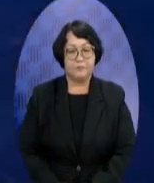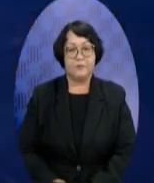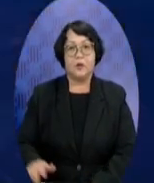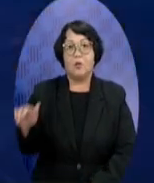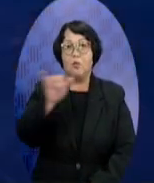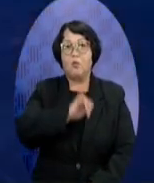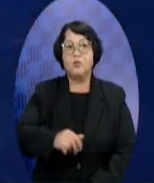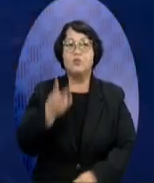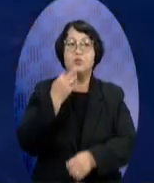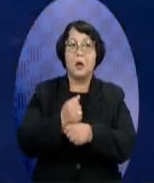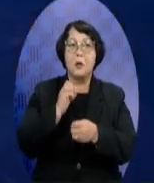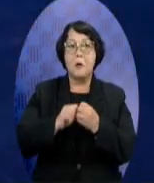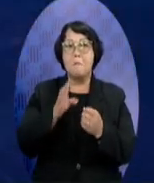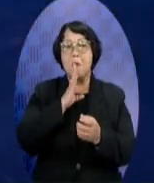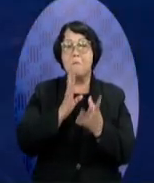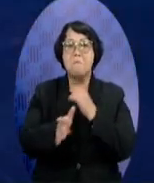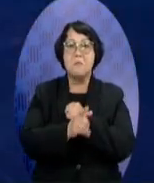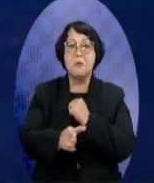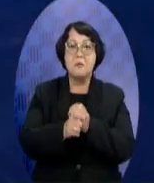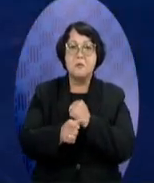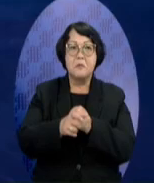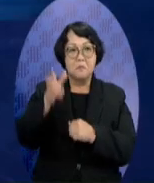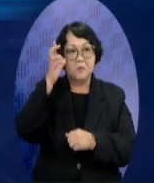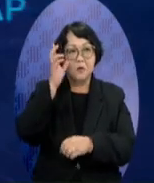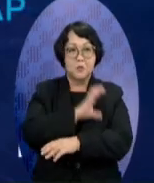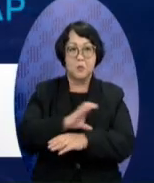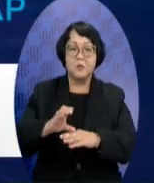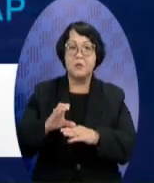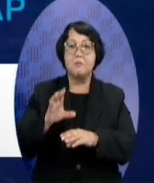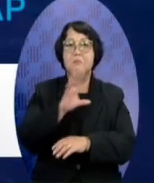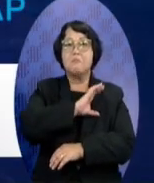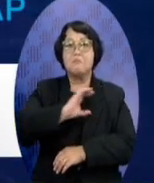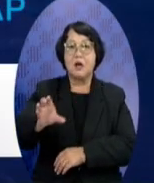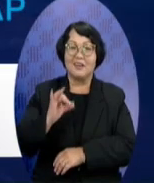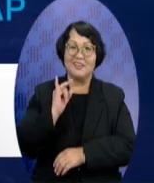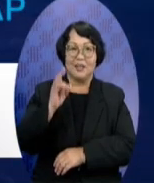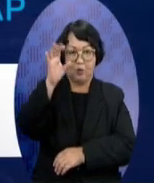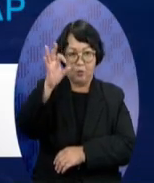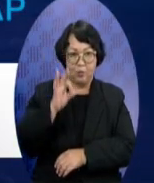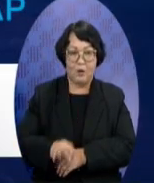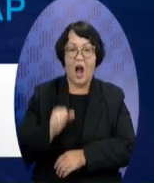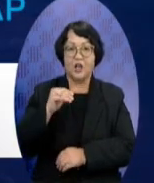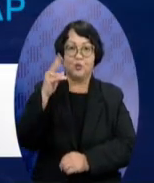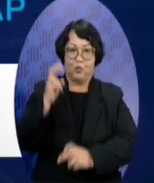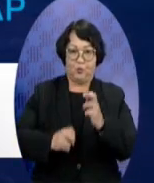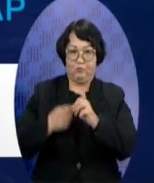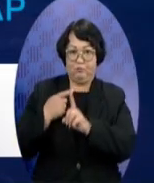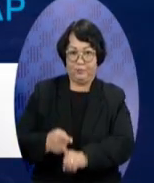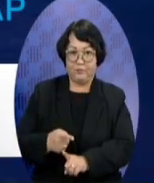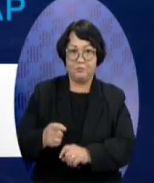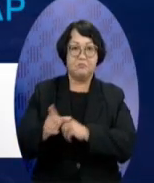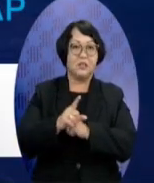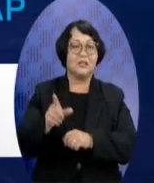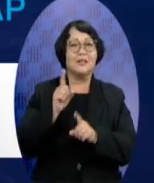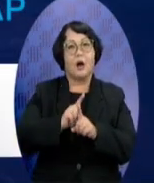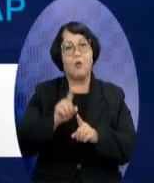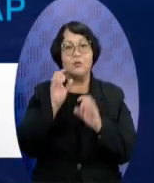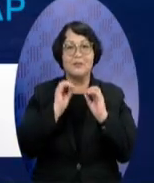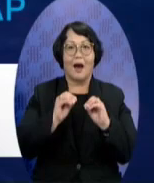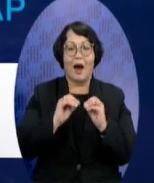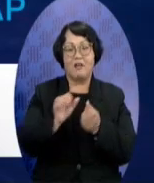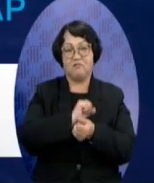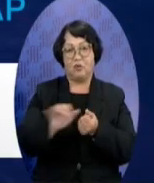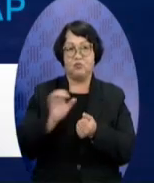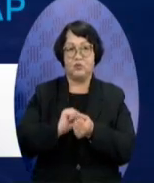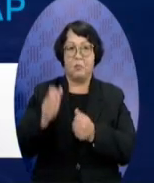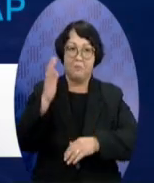Улсын хэмжээнд үйл ажиллагаа явуулж байгаа мэрэгжлийн боловсрол сургалтын байгууллагаас дийлэнх хувь нь аж үйлдвэрийн чиглэлээр мэрэгжилтэн бэлтгэж байна. Мөн барилга тээврийн